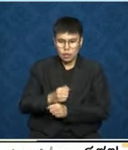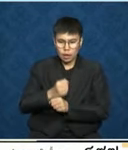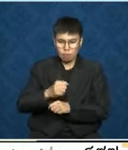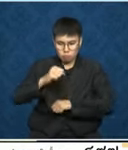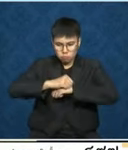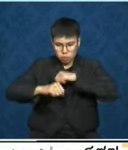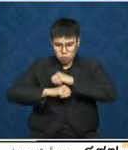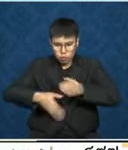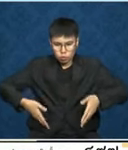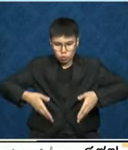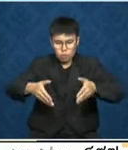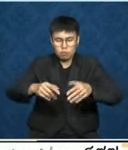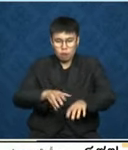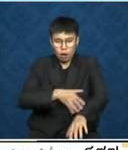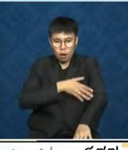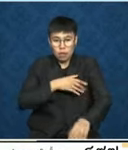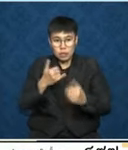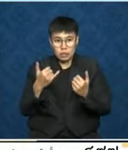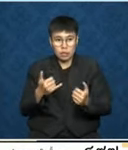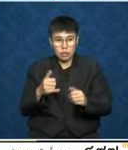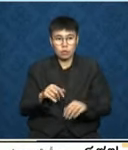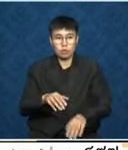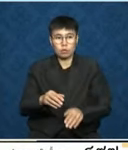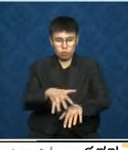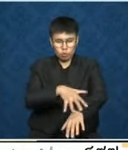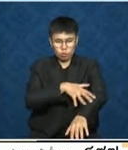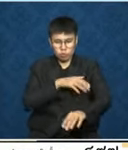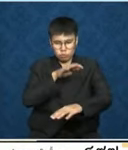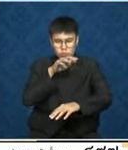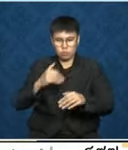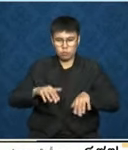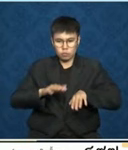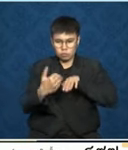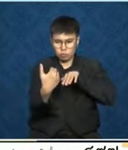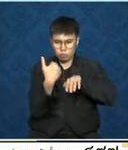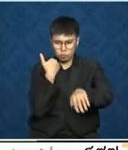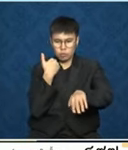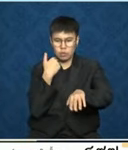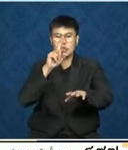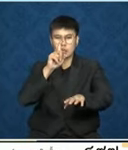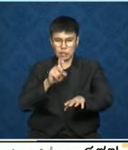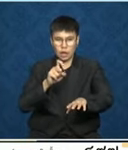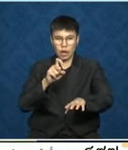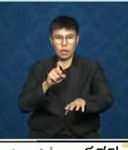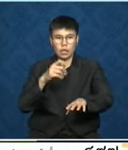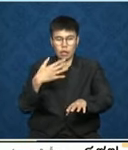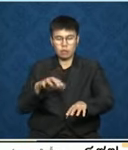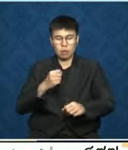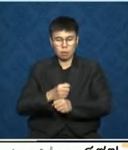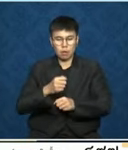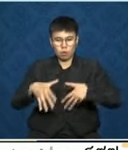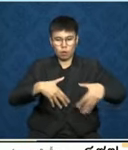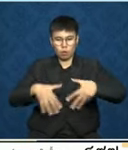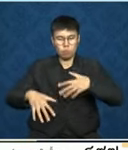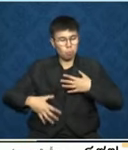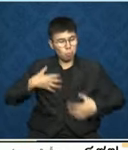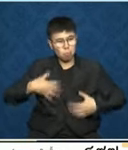ปัจจุบันถนนดังกล่าวเป็นถนนเชื่อมหลายตำบลถนนเสียหายหนักพี่น้องประชาชนเดือดร้อนเป็นอย่าง